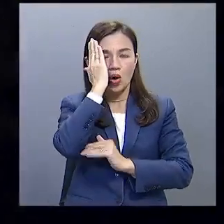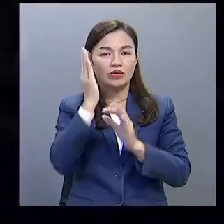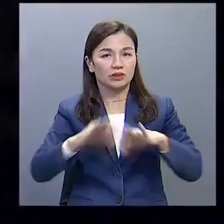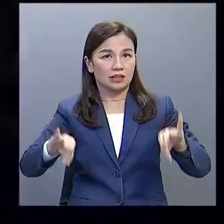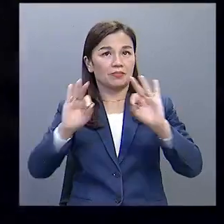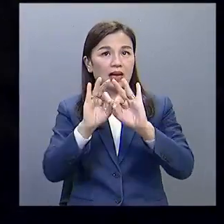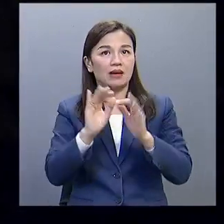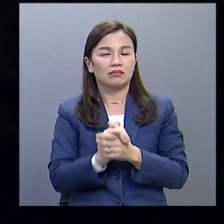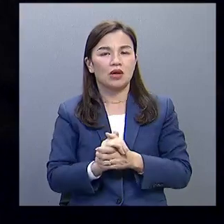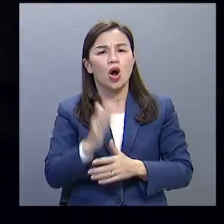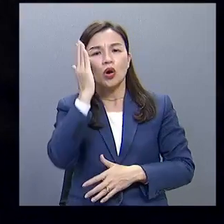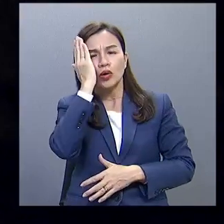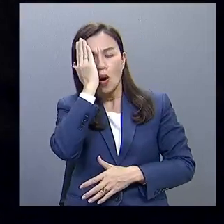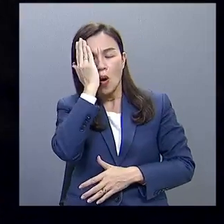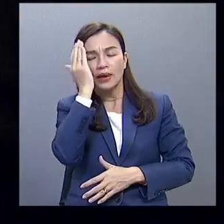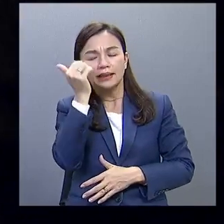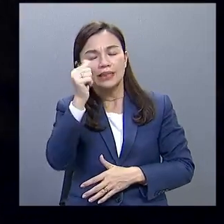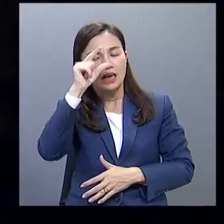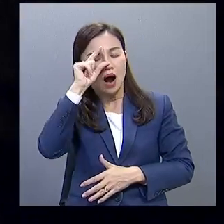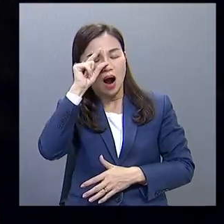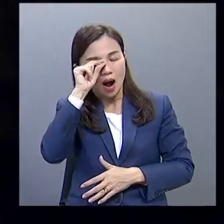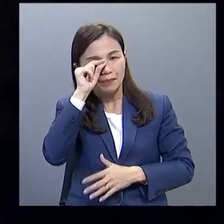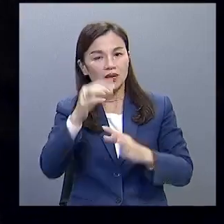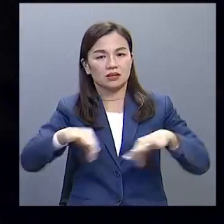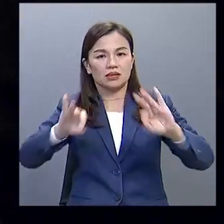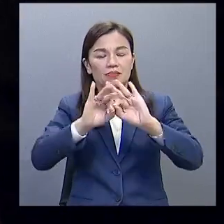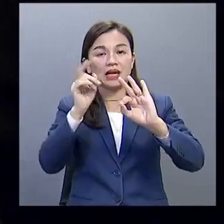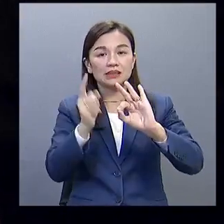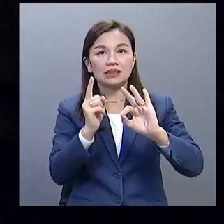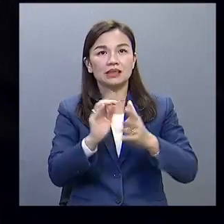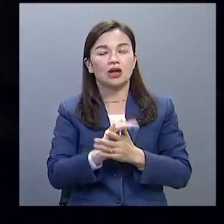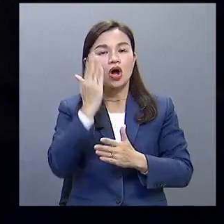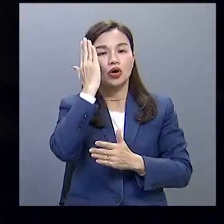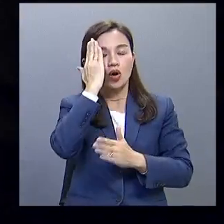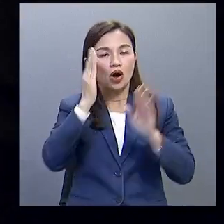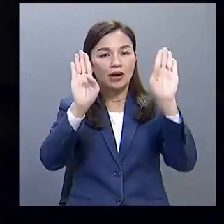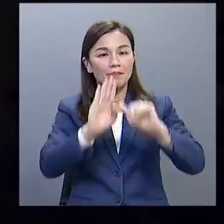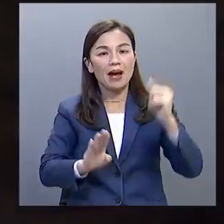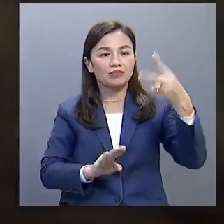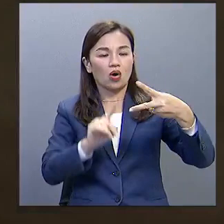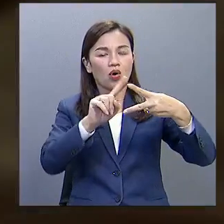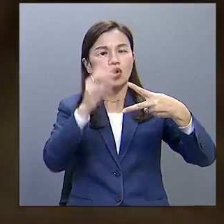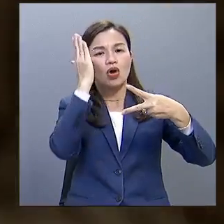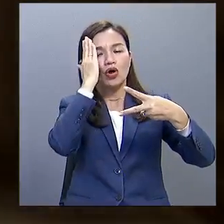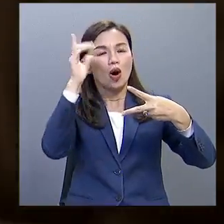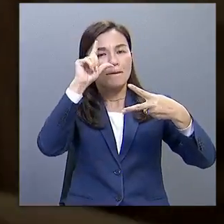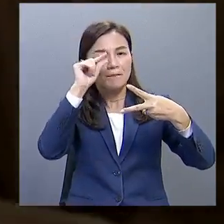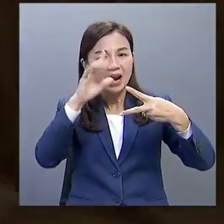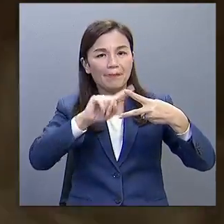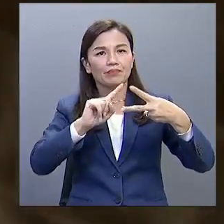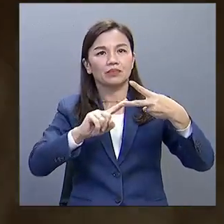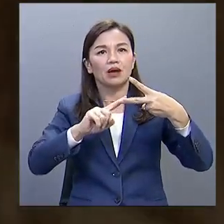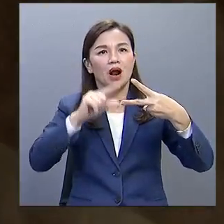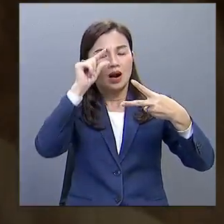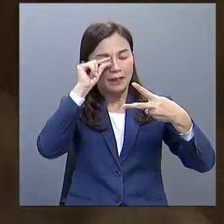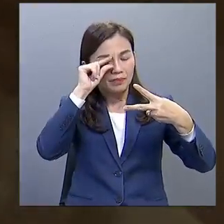าพจะมีความสำคัญมากนะคะเราอาจจะตัวชี้วัดก็ได้ค่ะนอนดีไม่ดีนอนจะมี2ประเภทคือนอนไม่หลับกับนอนหลับไม่สนิทกับน